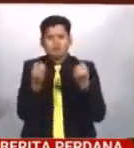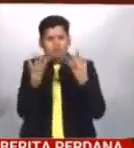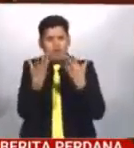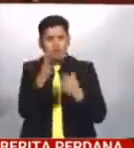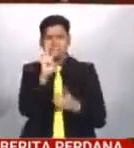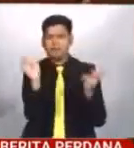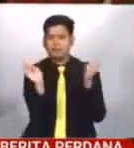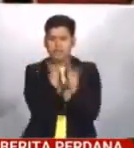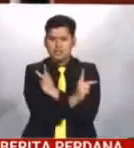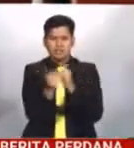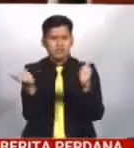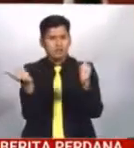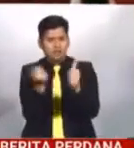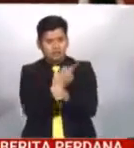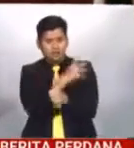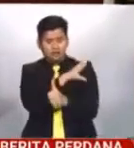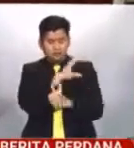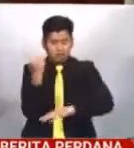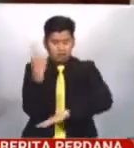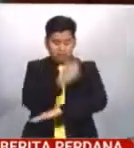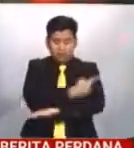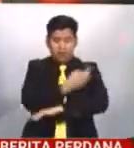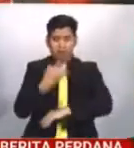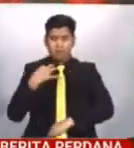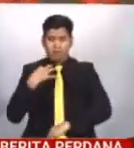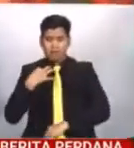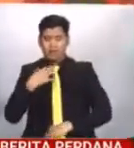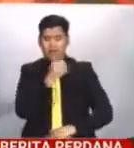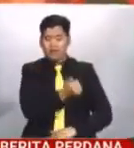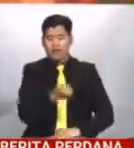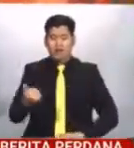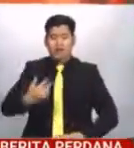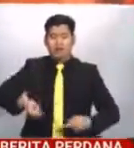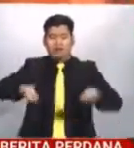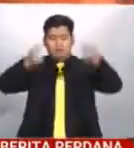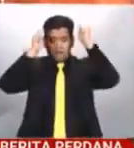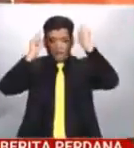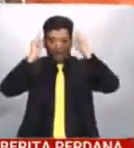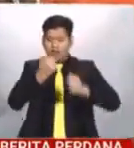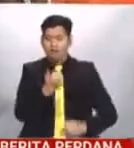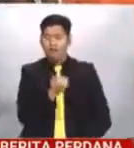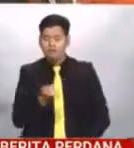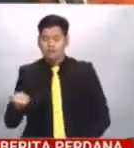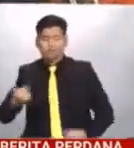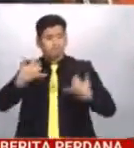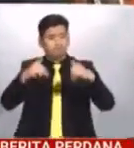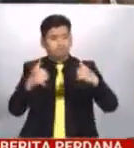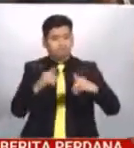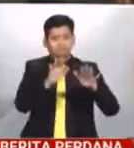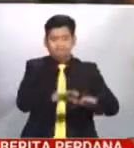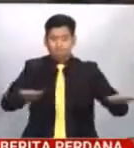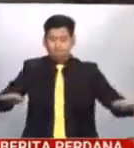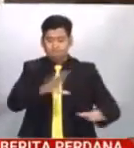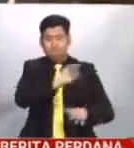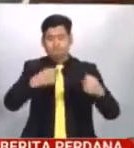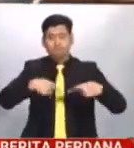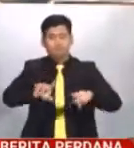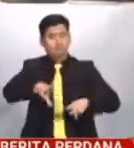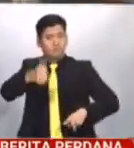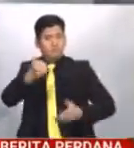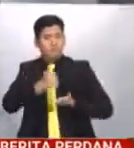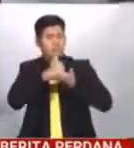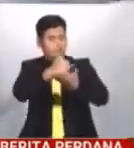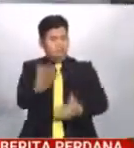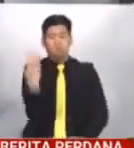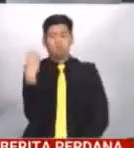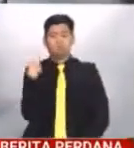kali sehari, pakaian, peralatan mandian, alat permainan kanak-kanak dan segala keperluan lain. Bagi pembantu